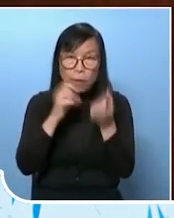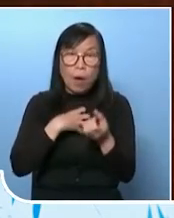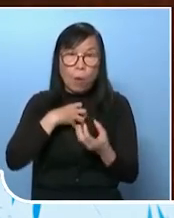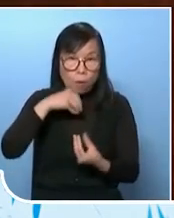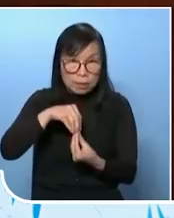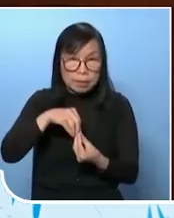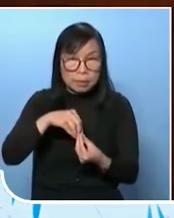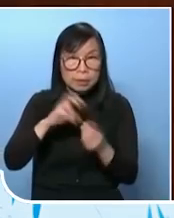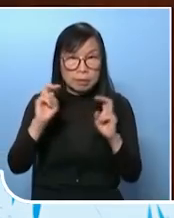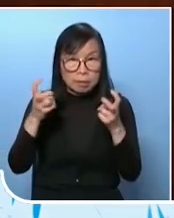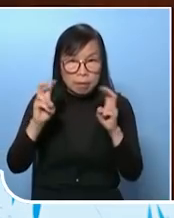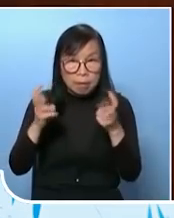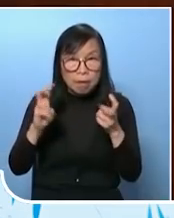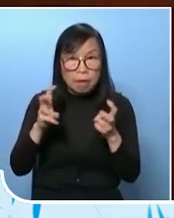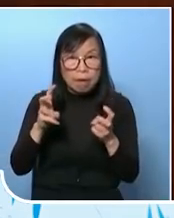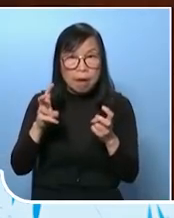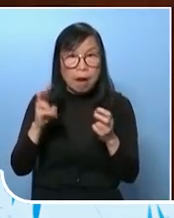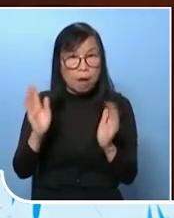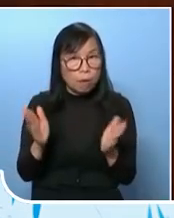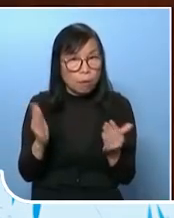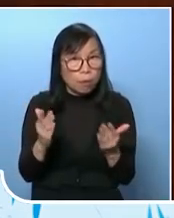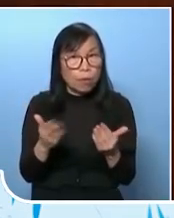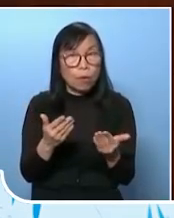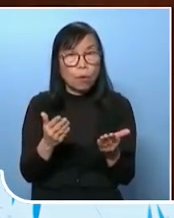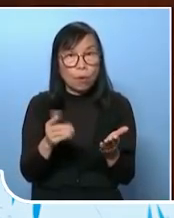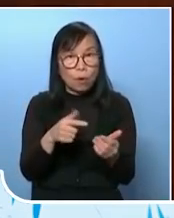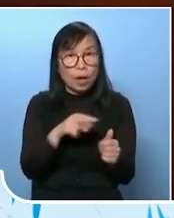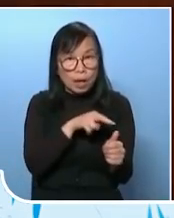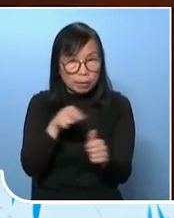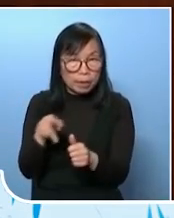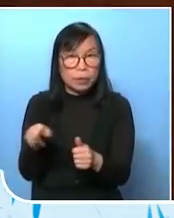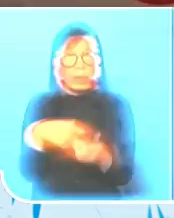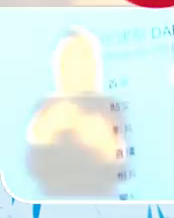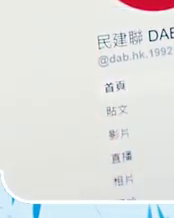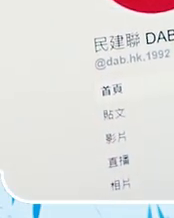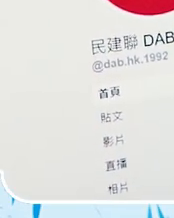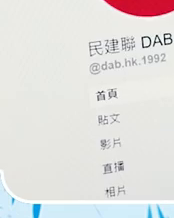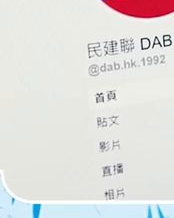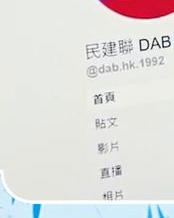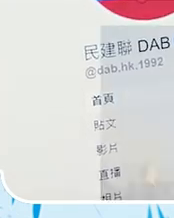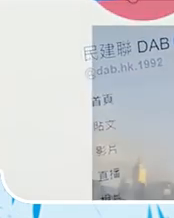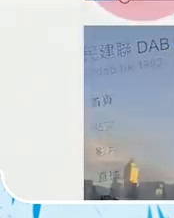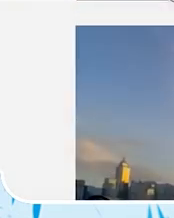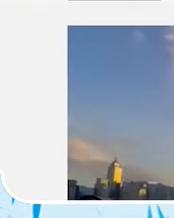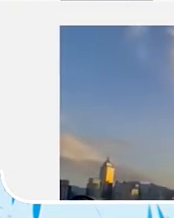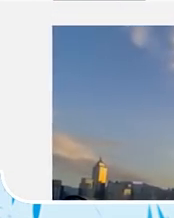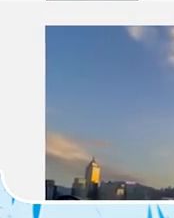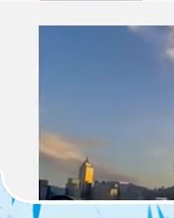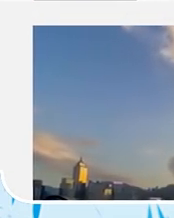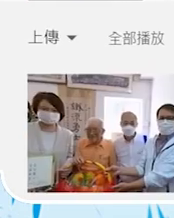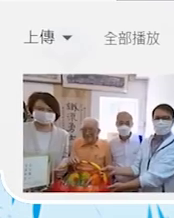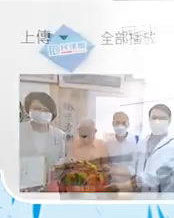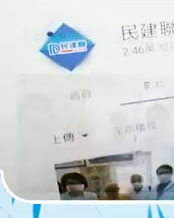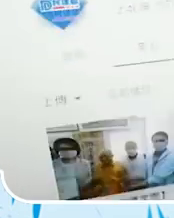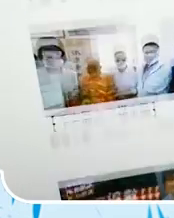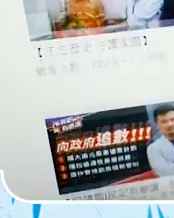題，來到督促有關的政策局來到去跟進。 各位朋友，如果想收到我們最新的